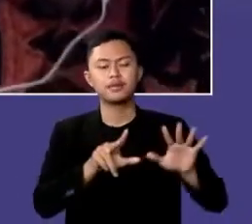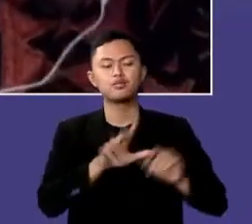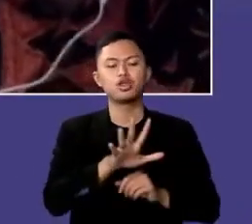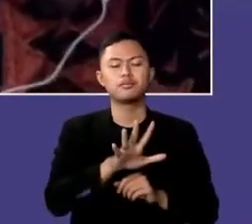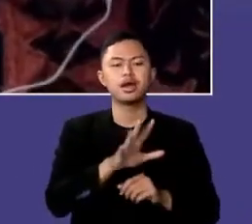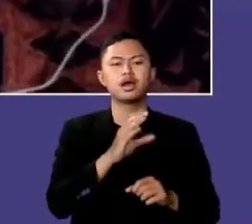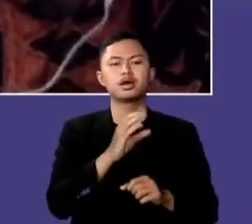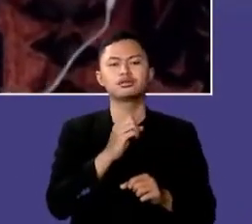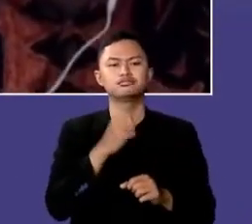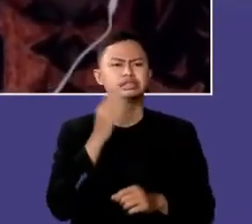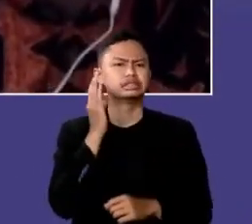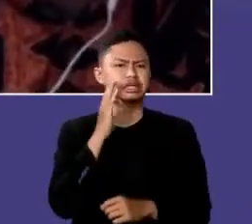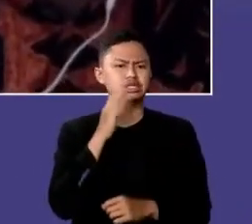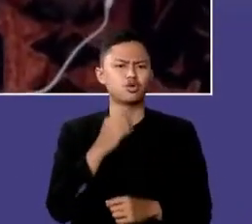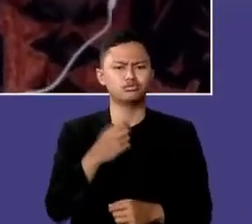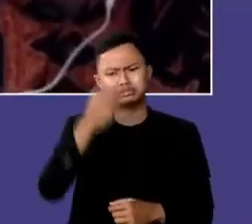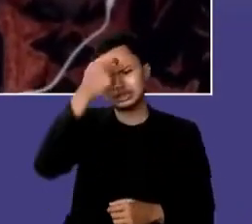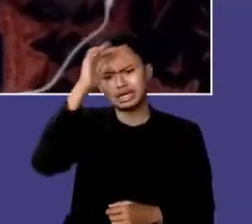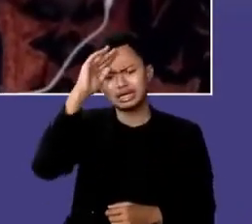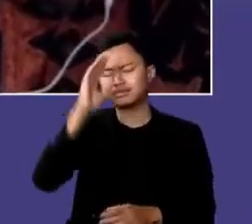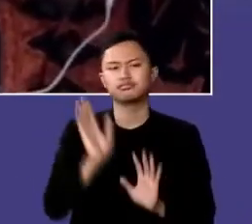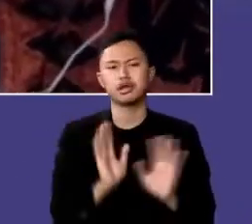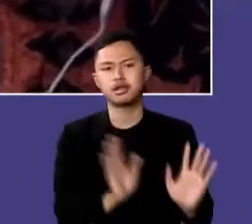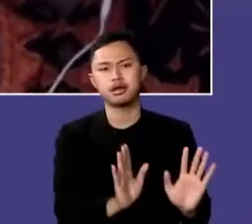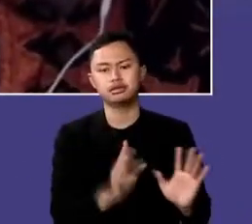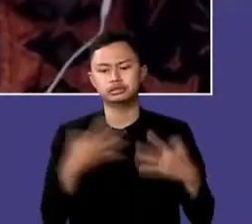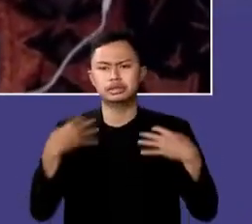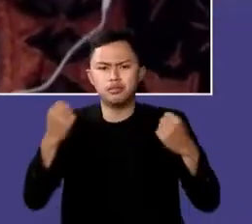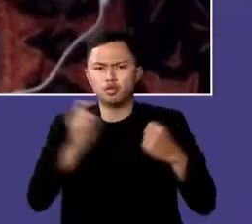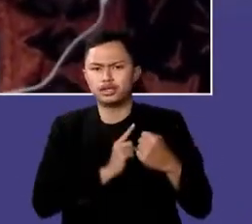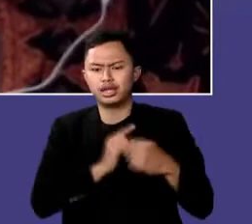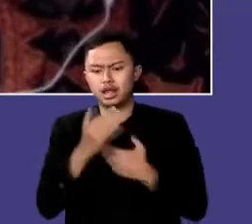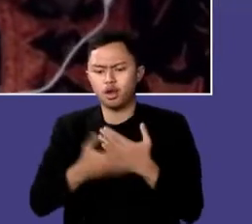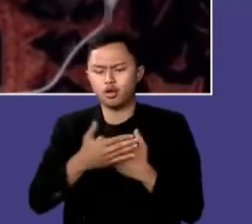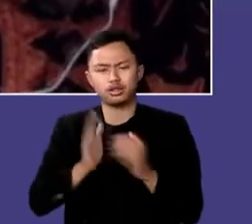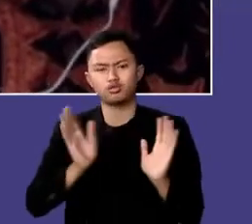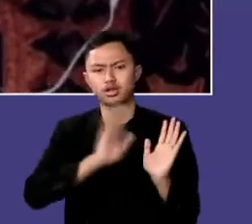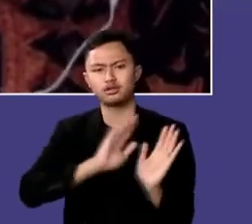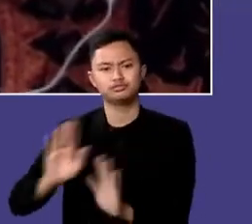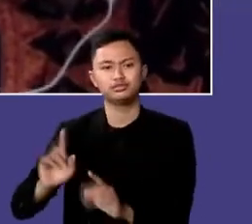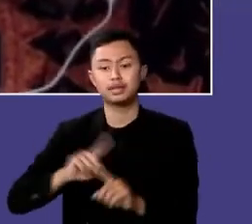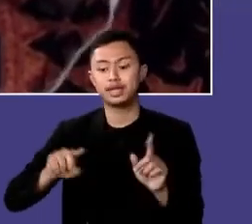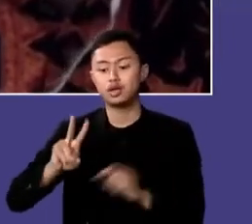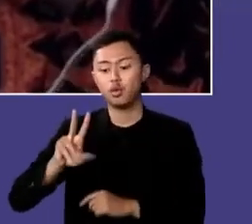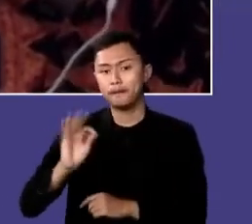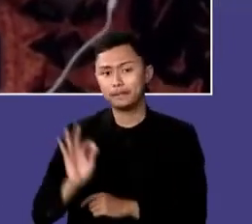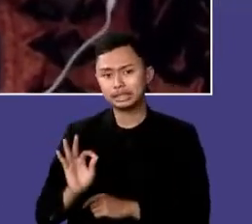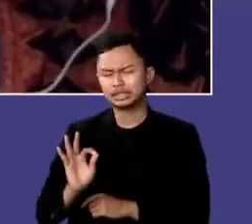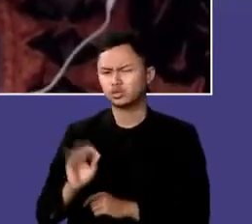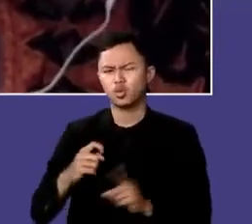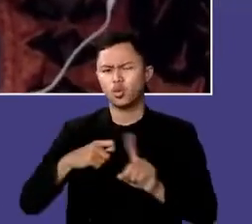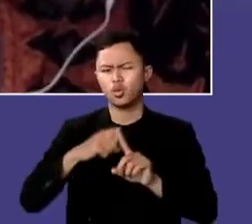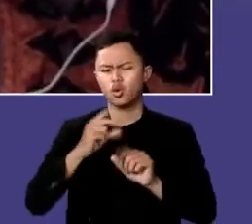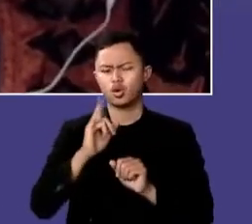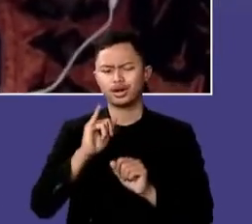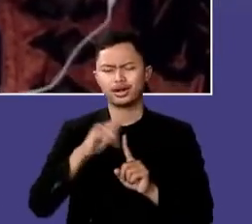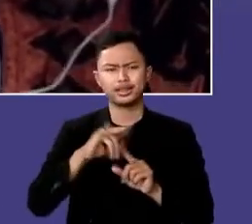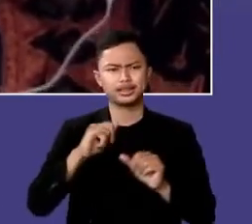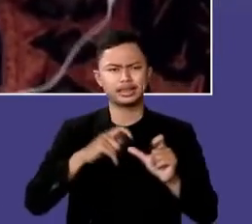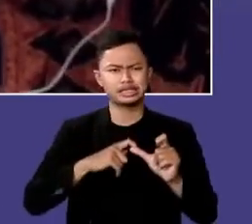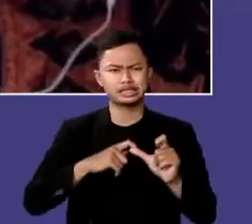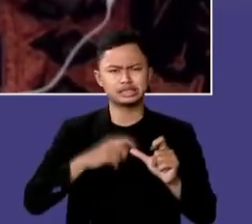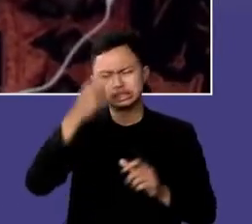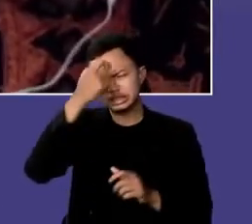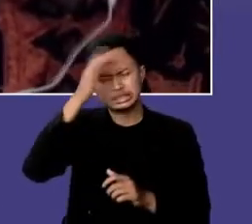curingan tanpa gejala bisa sembuh tidak perlu dirawat tapi ada sekitar dua persen yang sakit kritis saat kritis